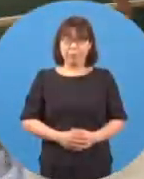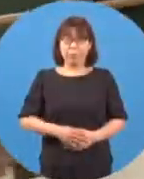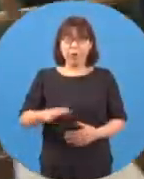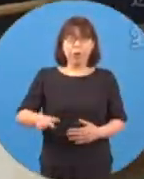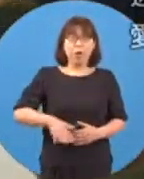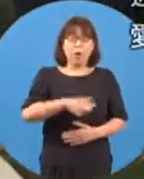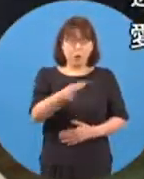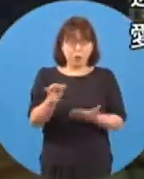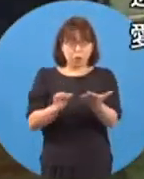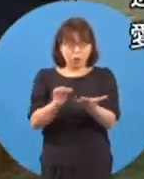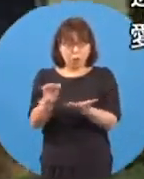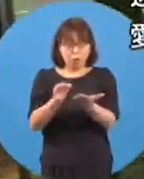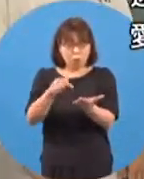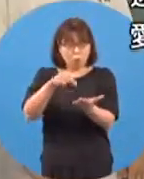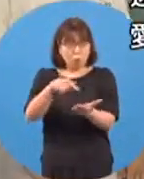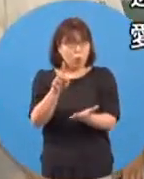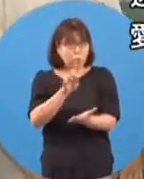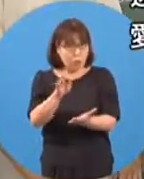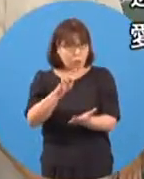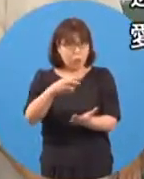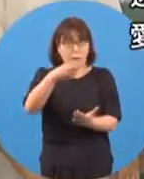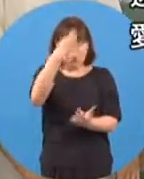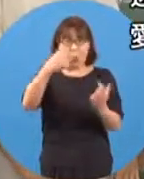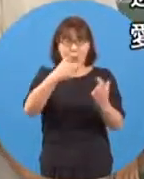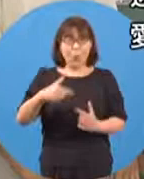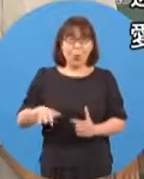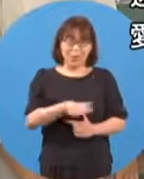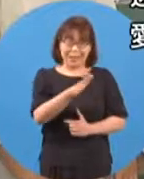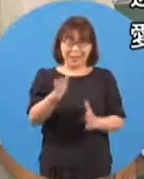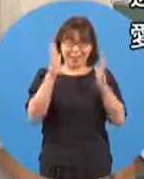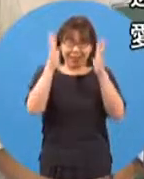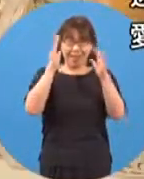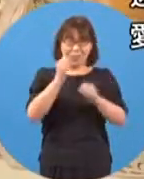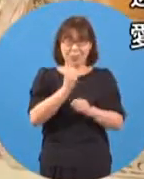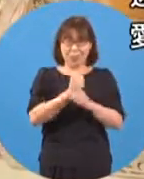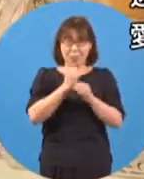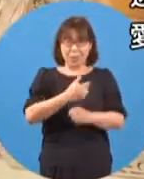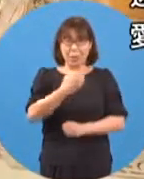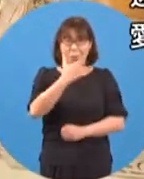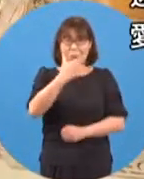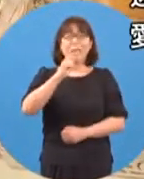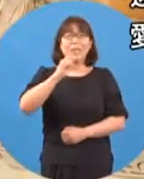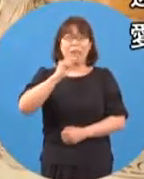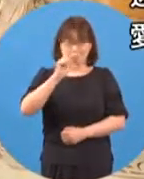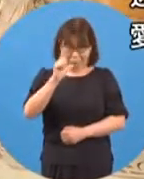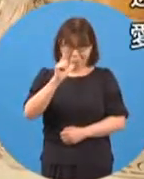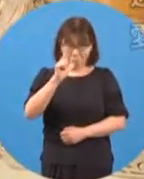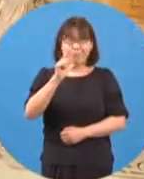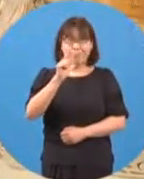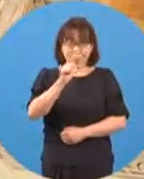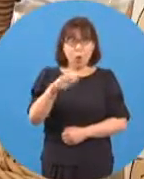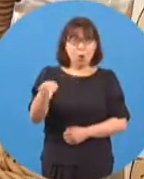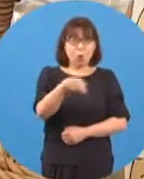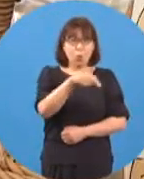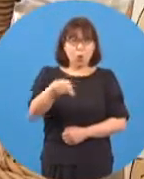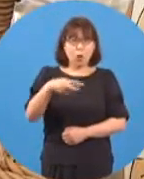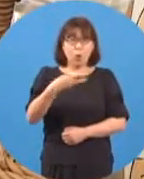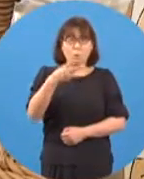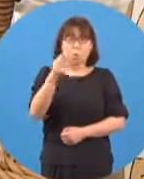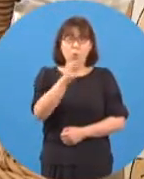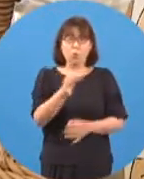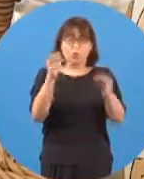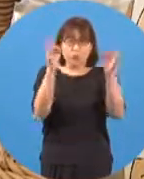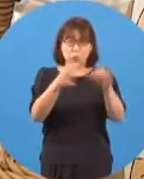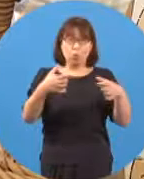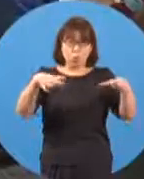たくさんの人が買い求めているのは、高校生たちが丹精込めて作った焼き菓子やパン。どれも食品ロスの